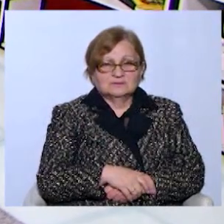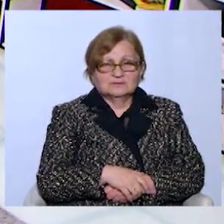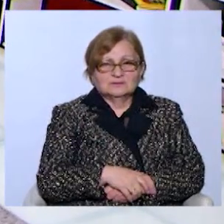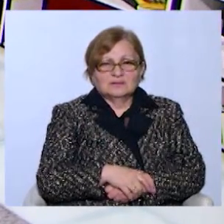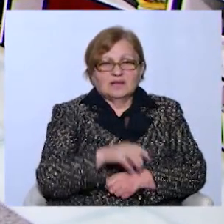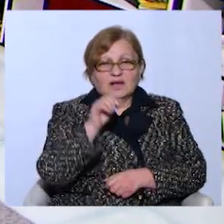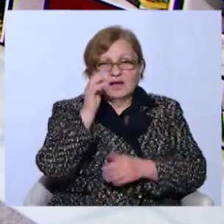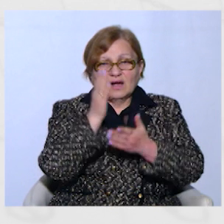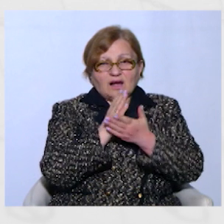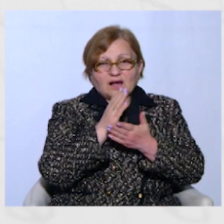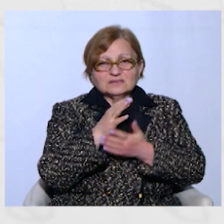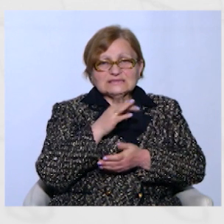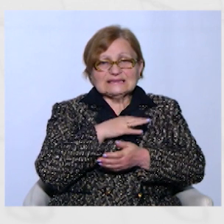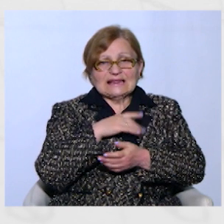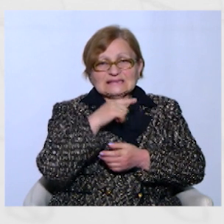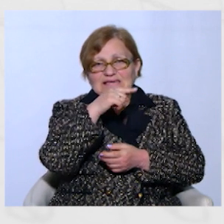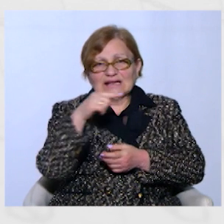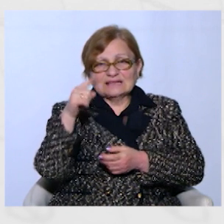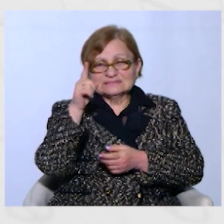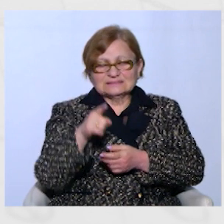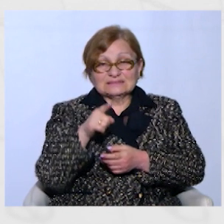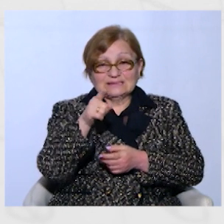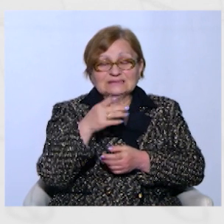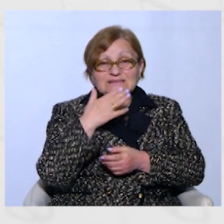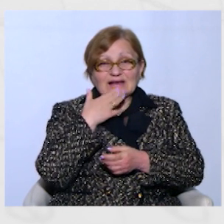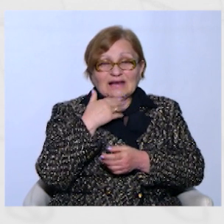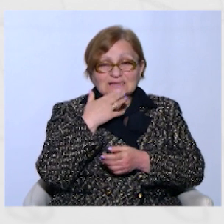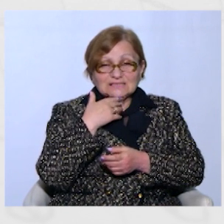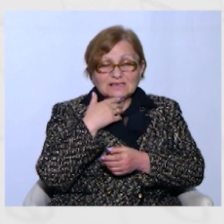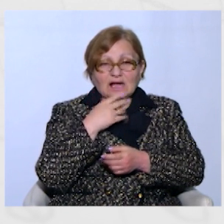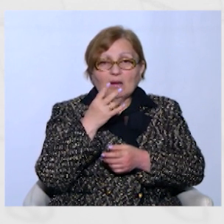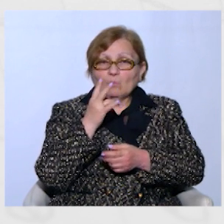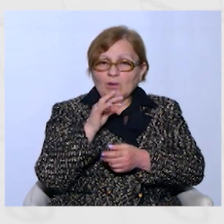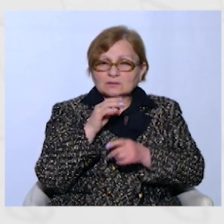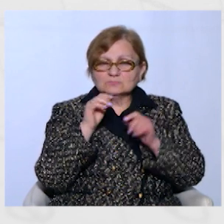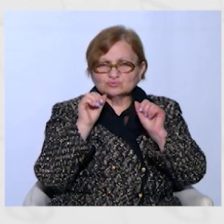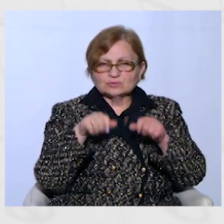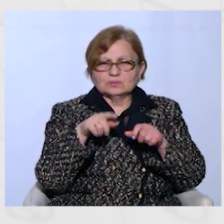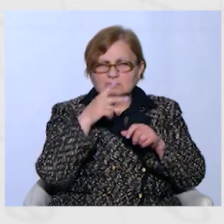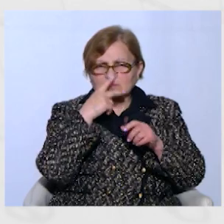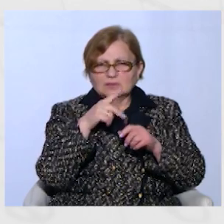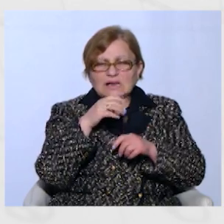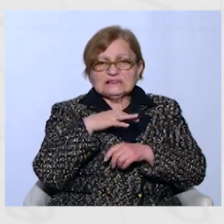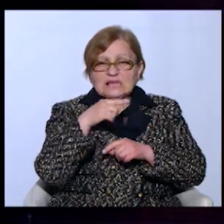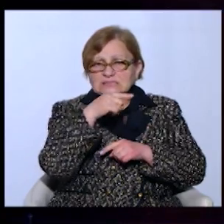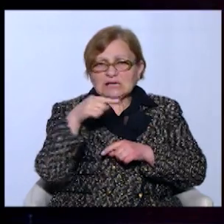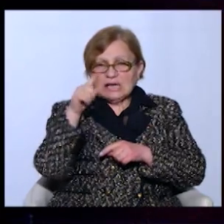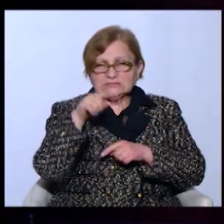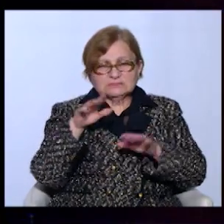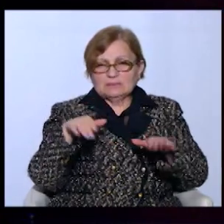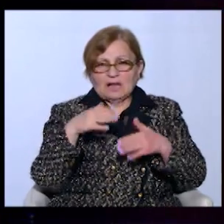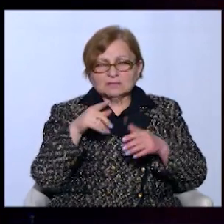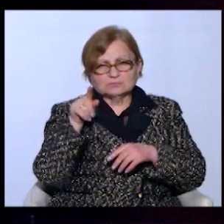აქვს. რომელსაც თეთრი ხაზები აქვს, ის კიდე ადვილი ასაწყობია, მაგრამ შეიძლება შეხვდეთ ისეთი, რომელსაც თეთრი ხაზები არა აქვს. აი